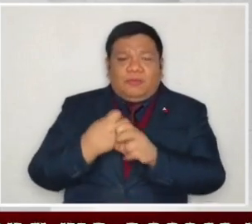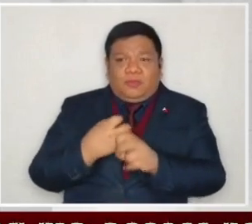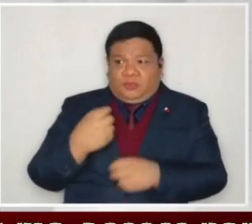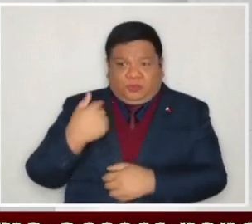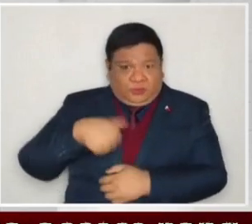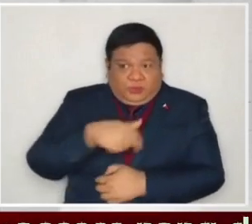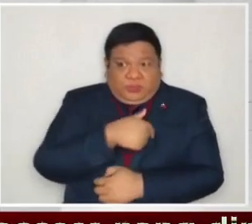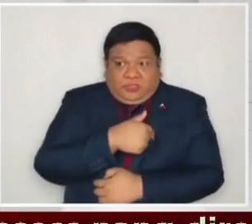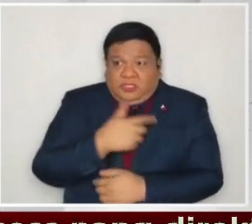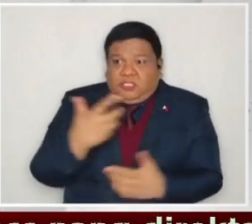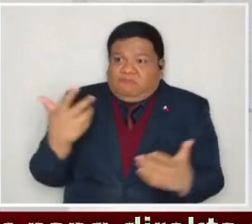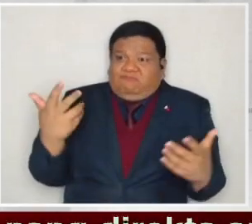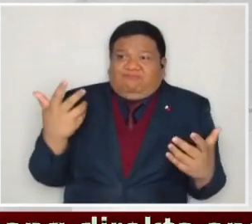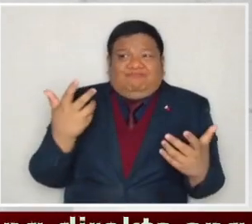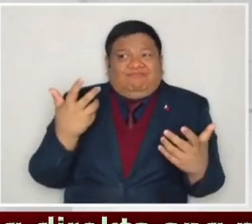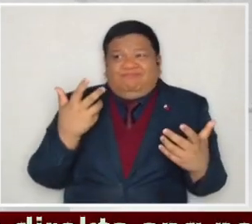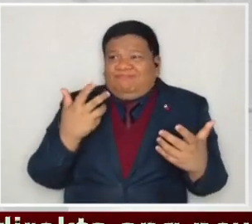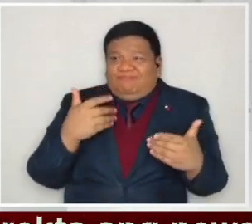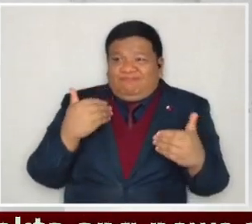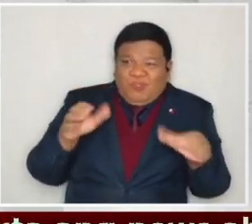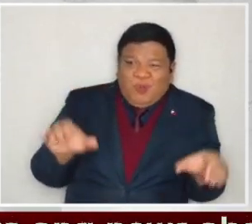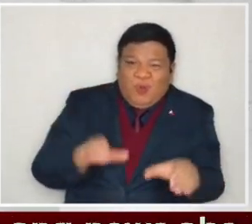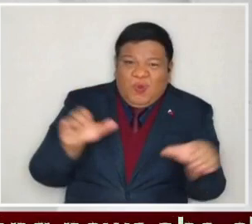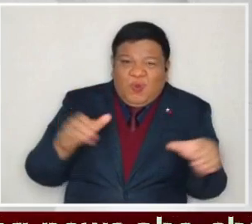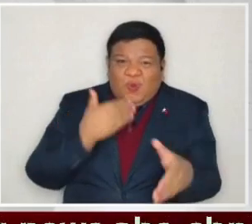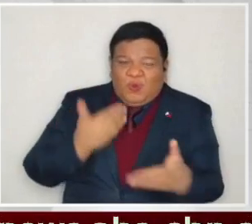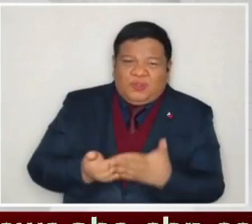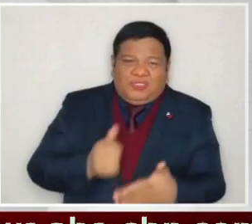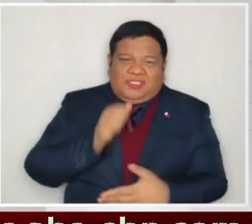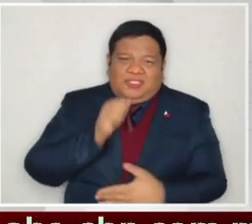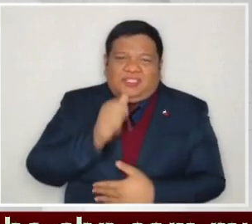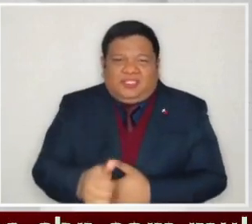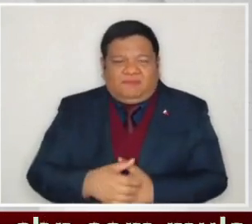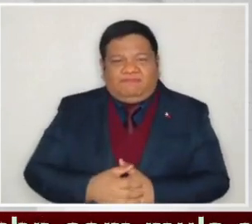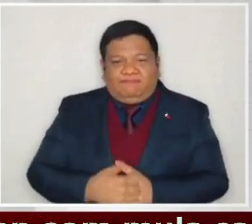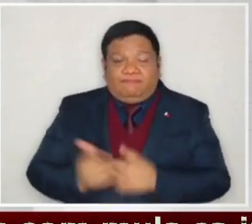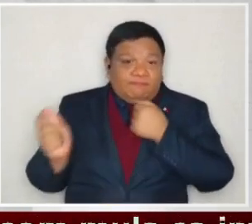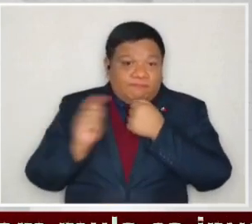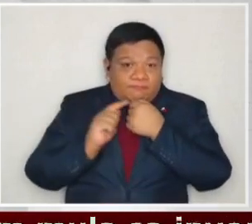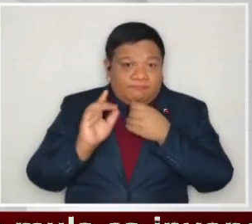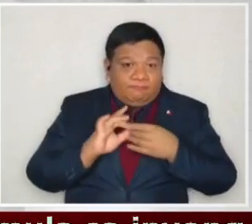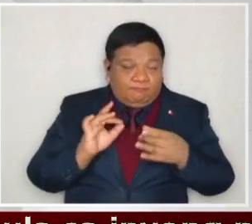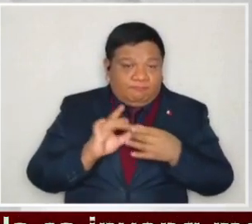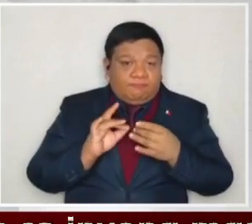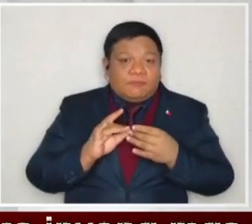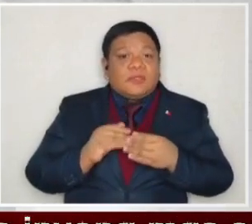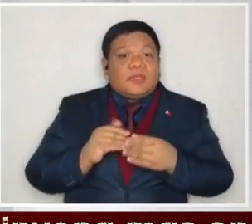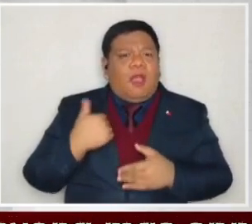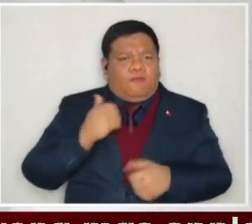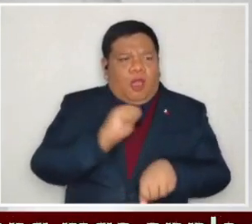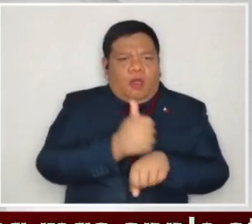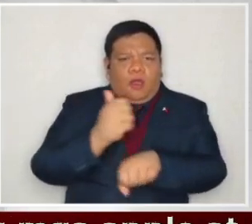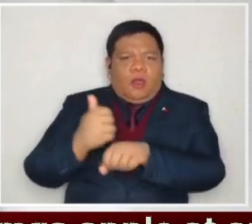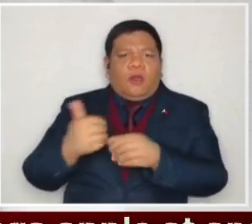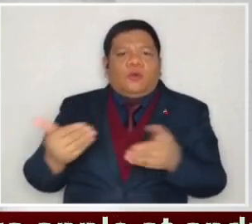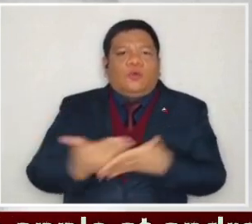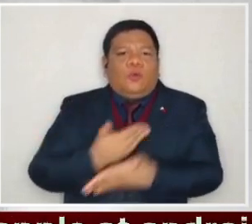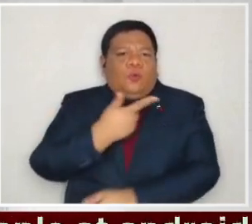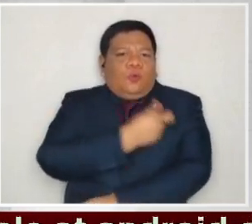masyadong makapagtrabaho ng maayos. Dinagdagan na ang vaccination centers para maabot ang mga